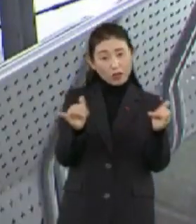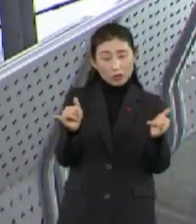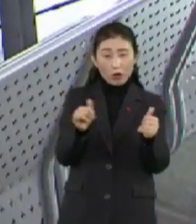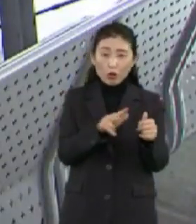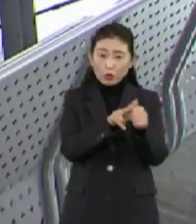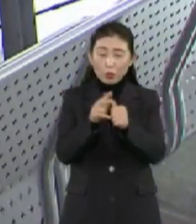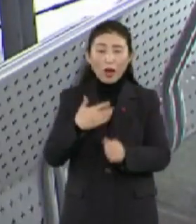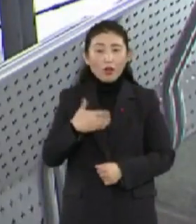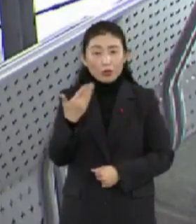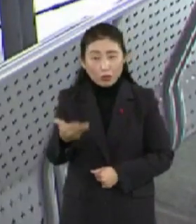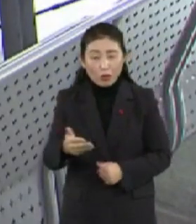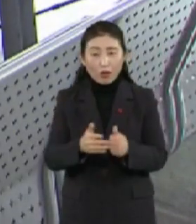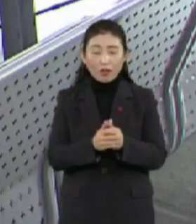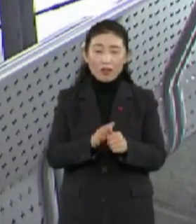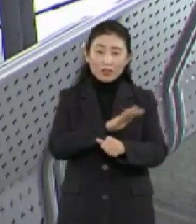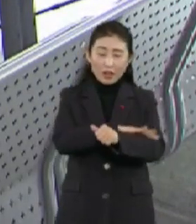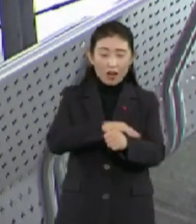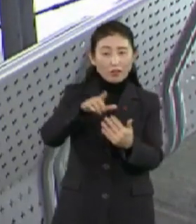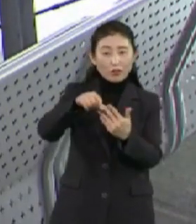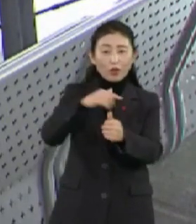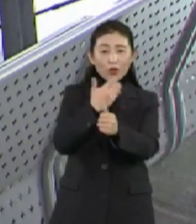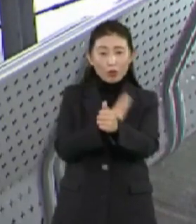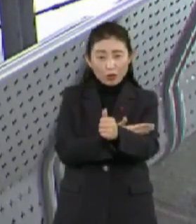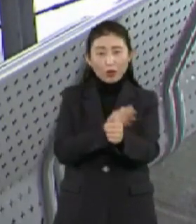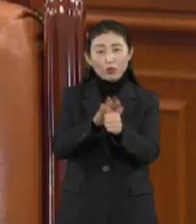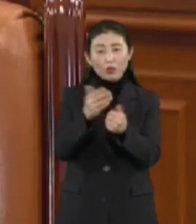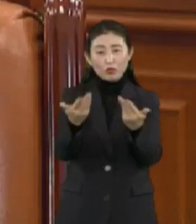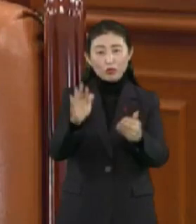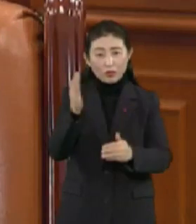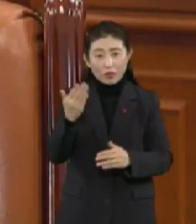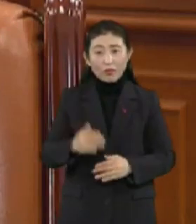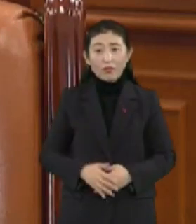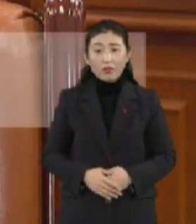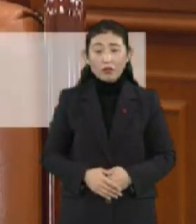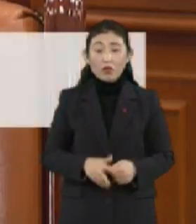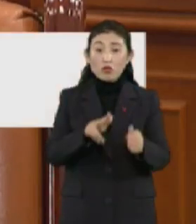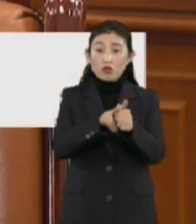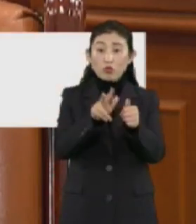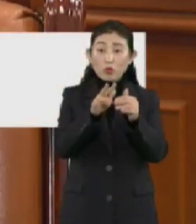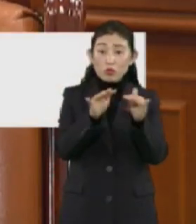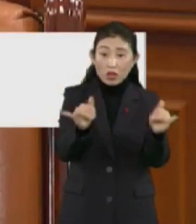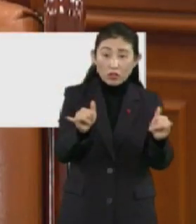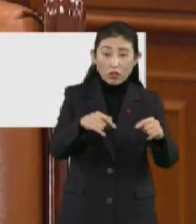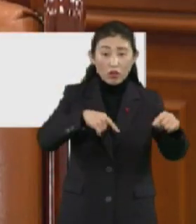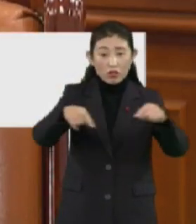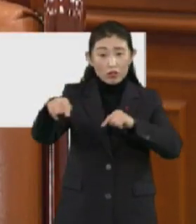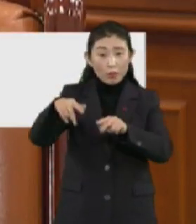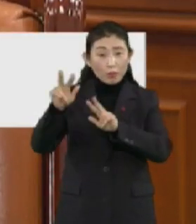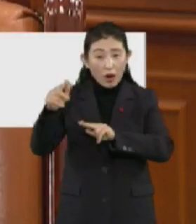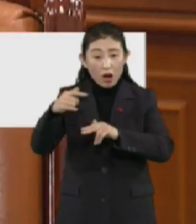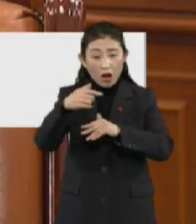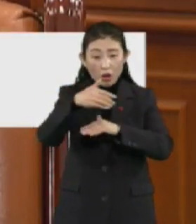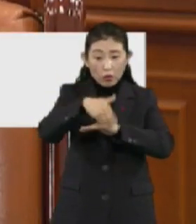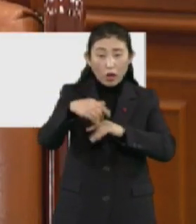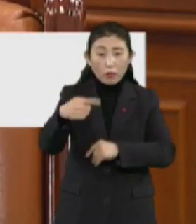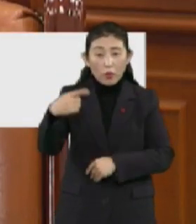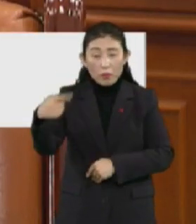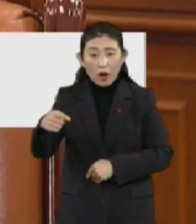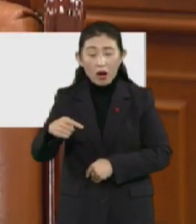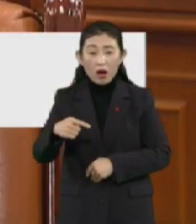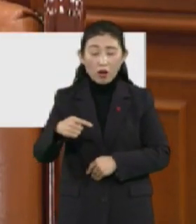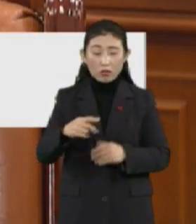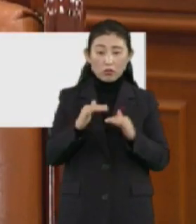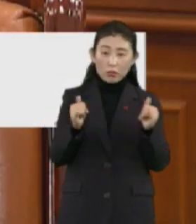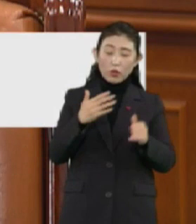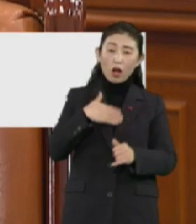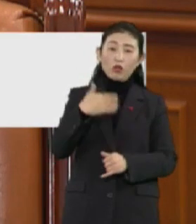제공과 정책 선거가 한층 강화될 전망입니다. 후보들에 대한 또 후보들의 정책에 대한 알 권리가 주민들의